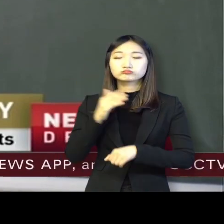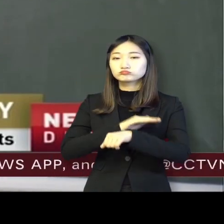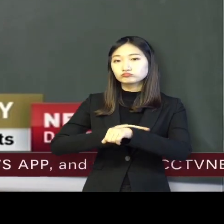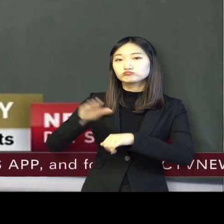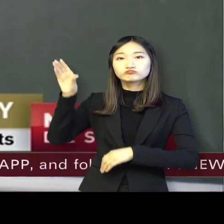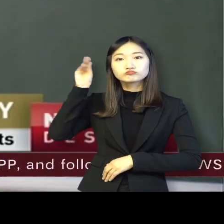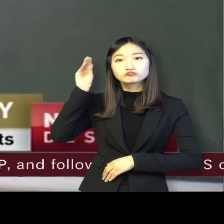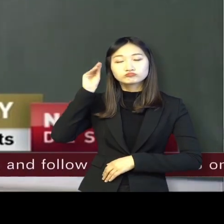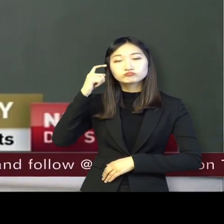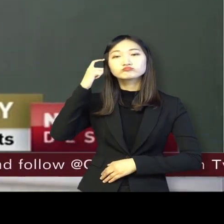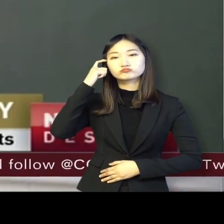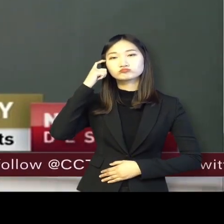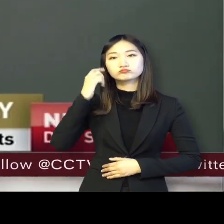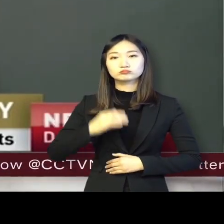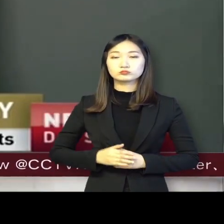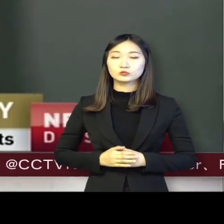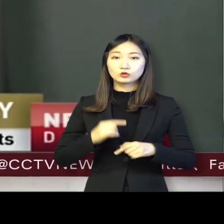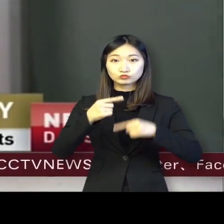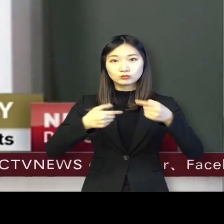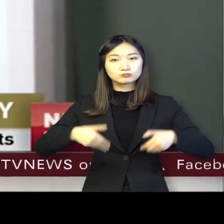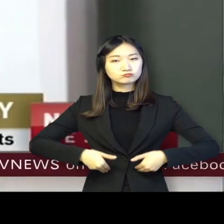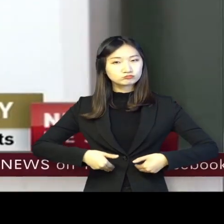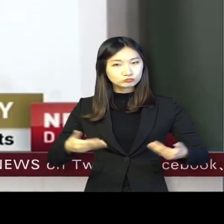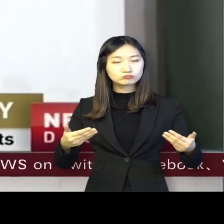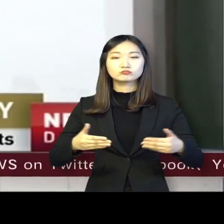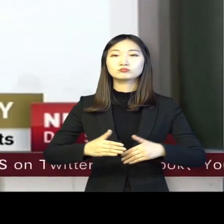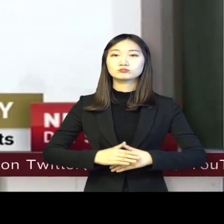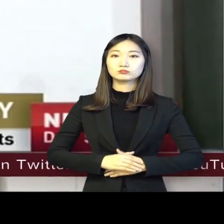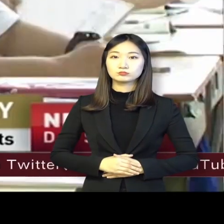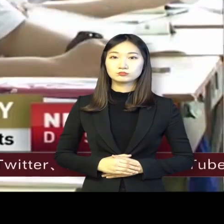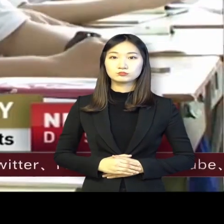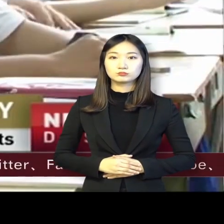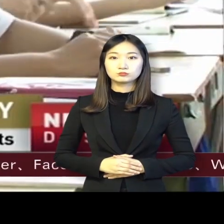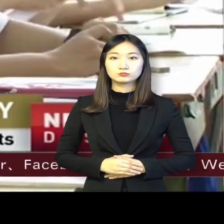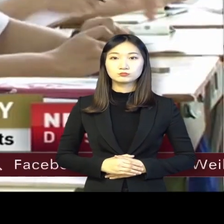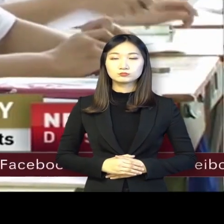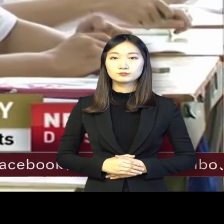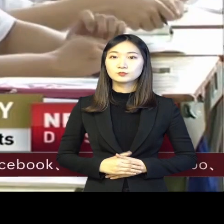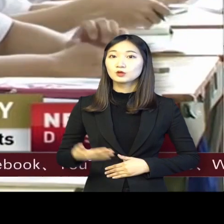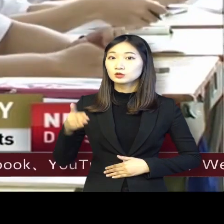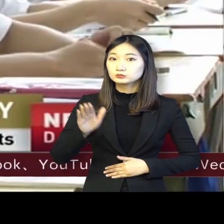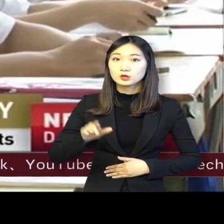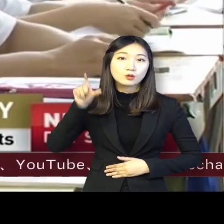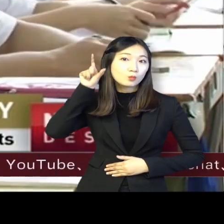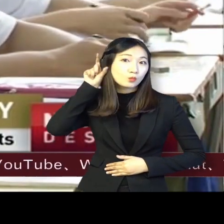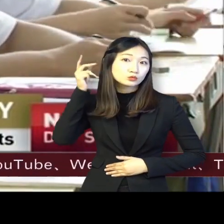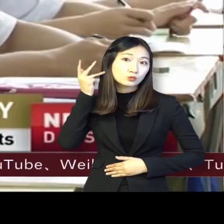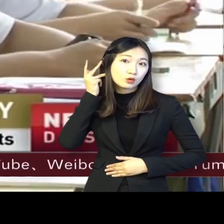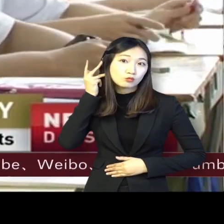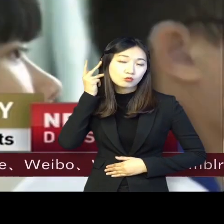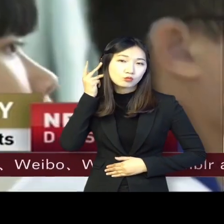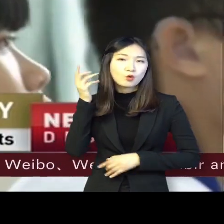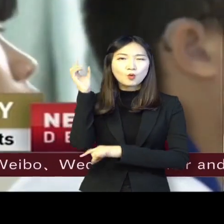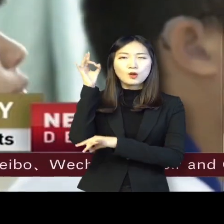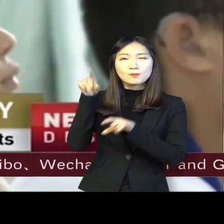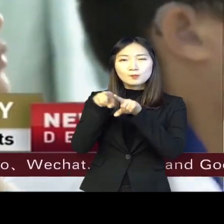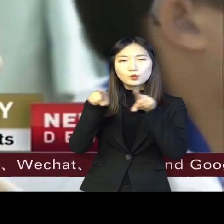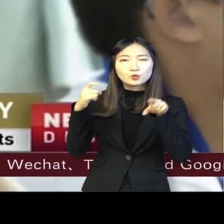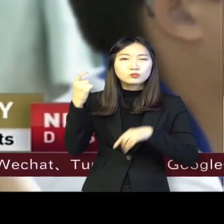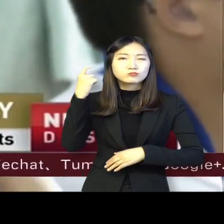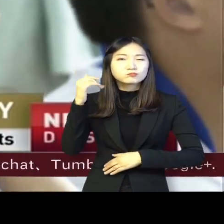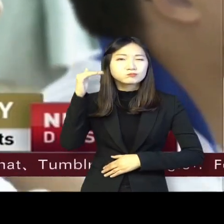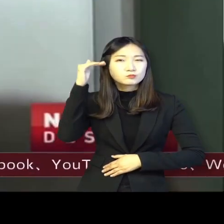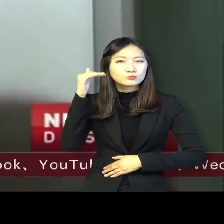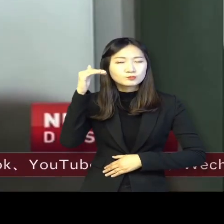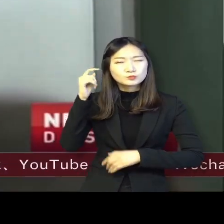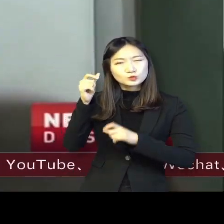듣는다고 생각하고 수어가 필요 없을 것이라고 생각합니다. 하지만 보장구는 원래 청력보다 조금 더